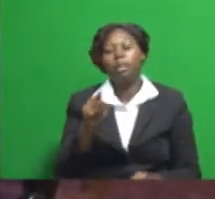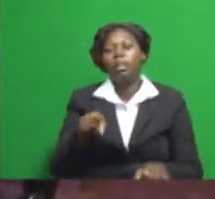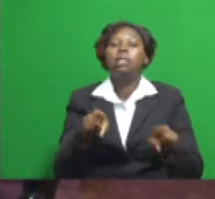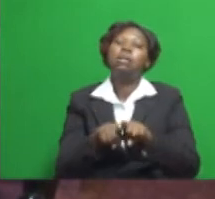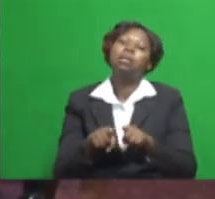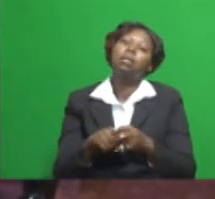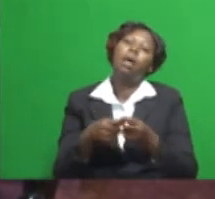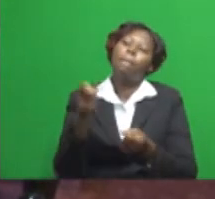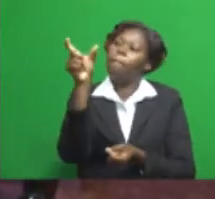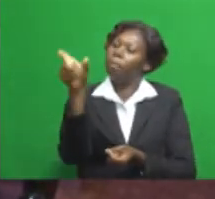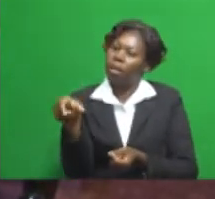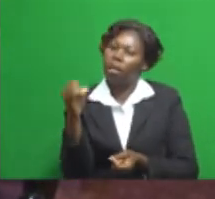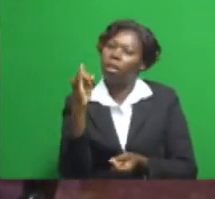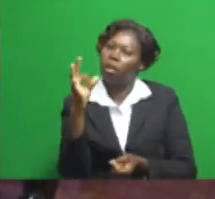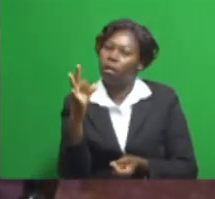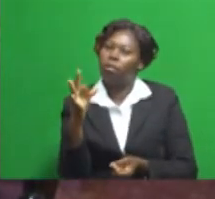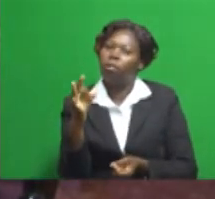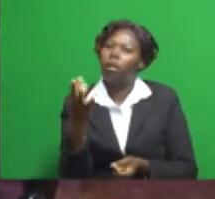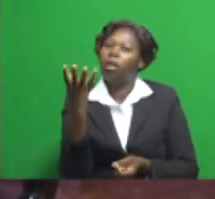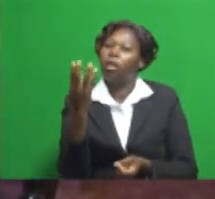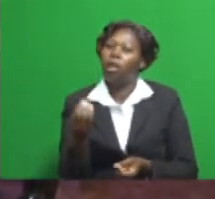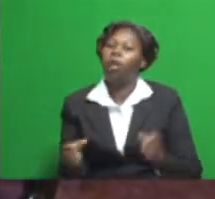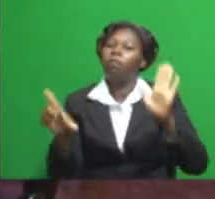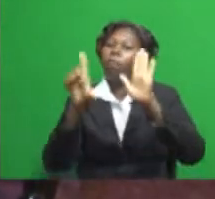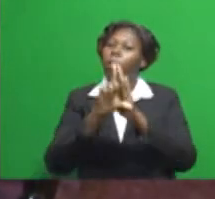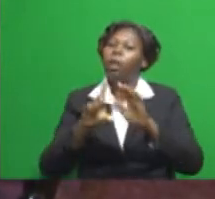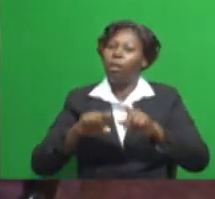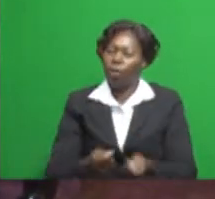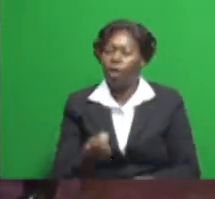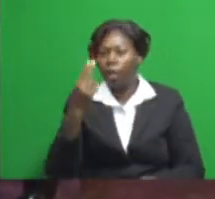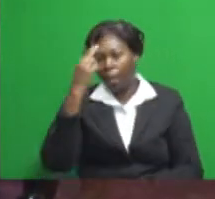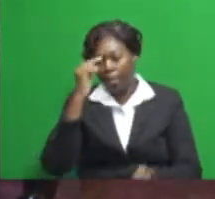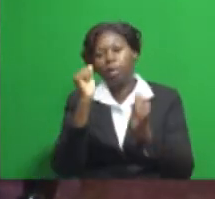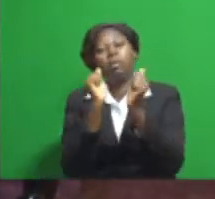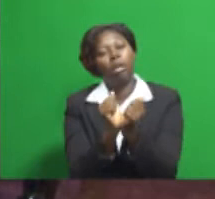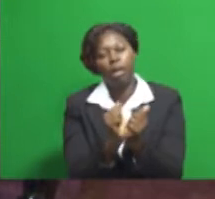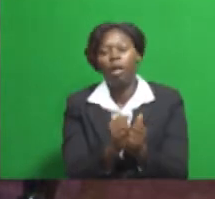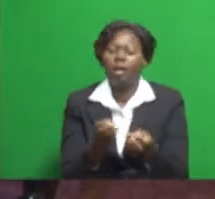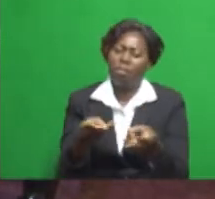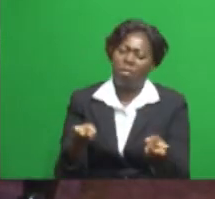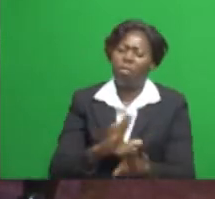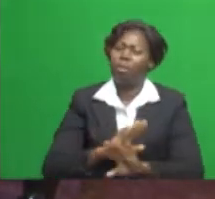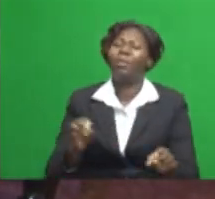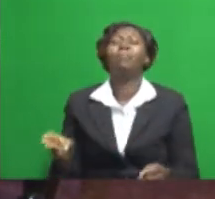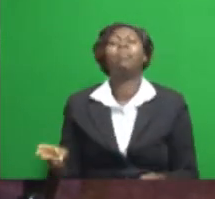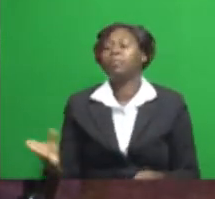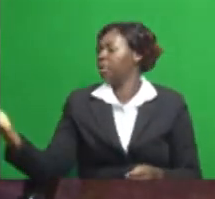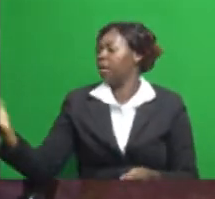ida kubhadharwa kumapurisa. Vabere kwacho havana problem. Asi asi pari kuti ndauda